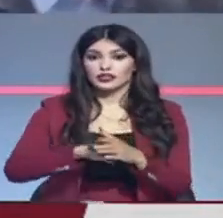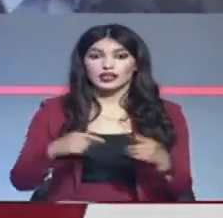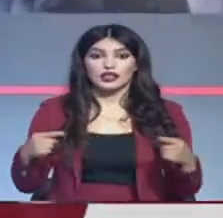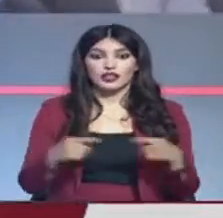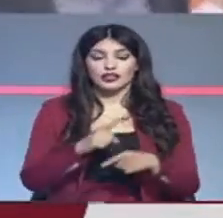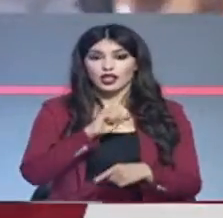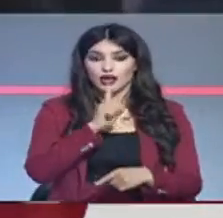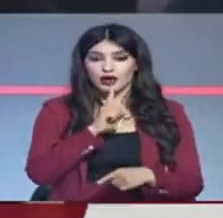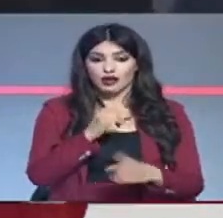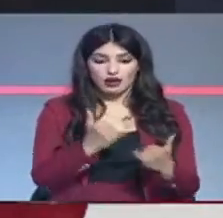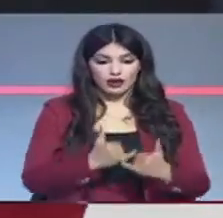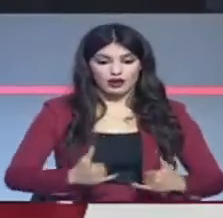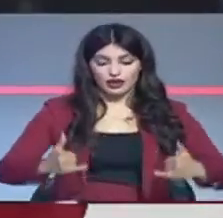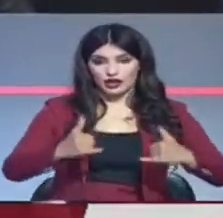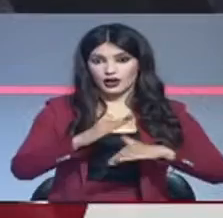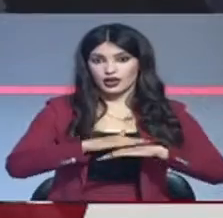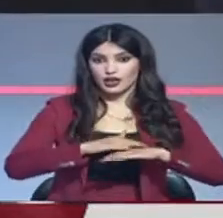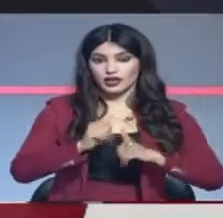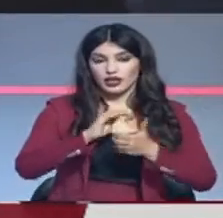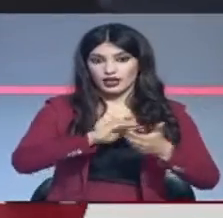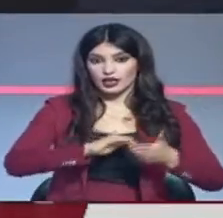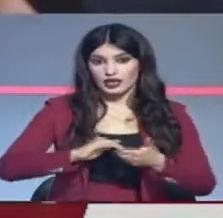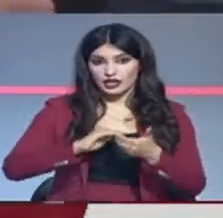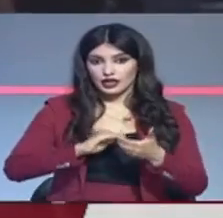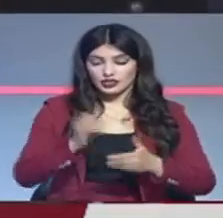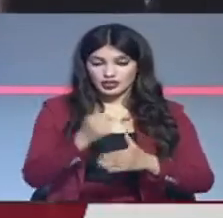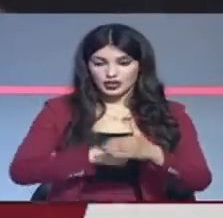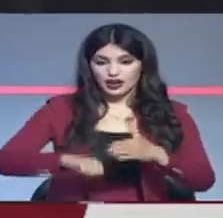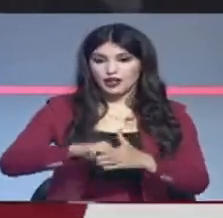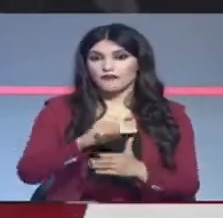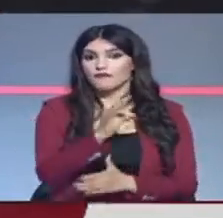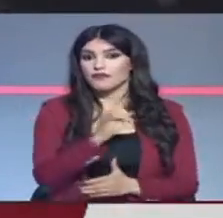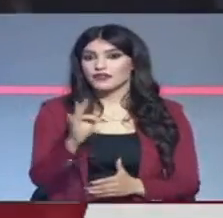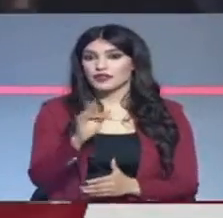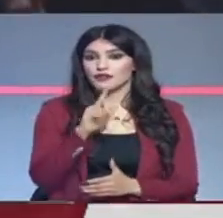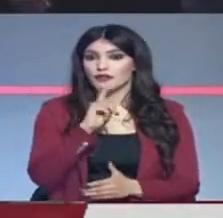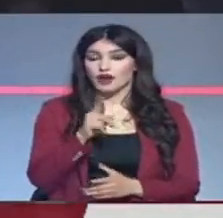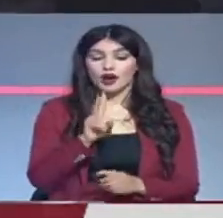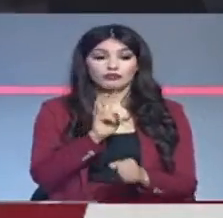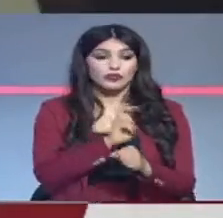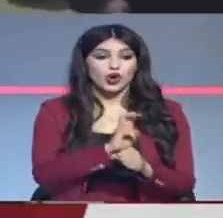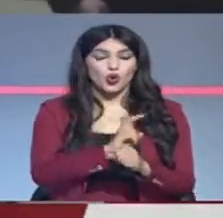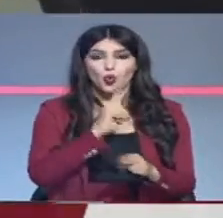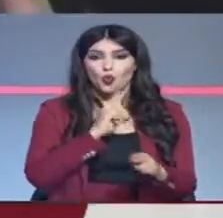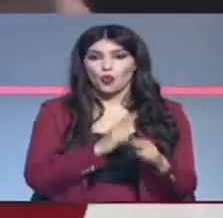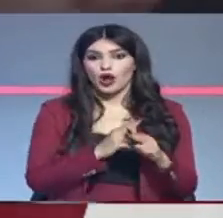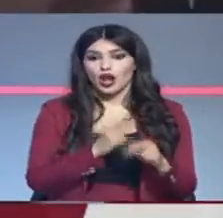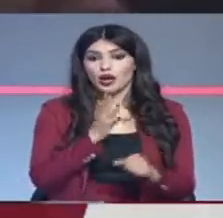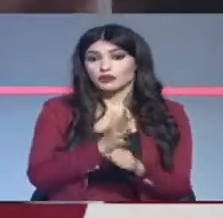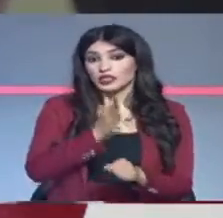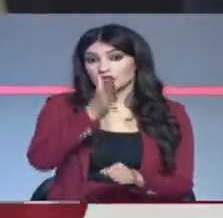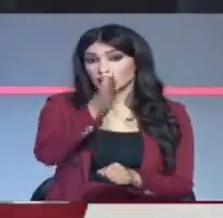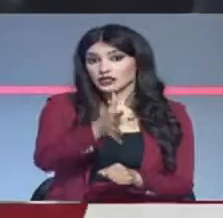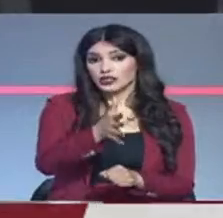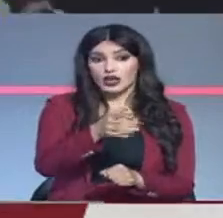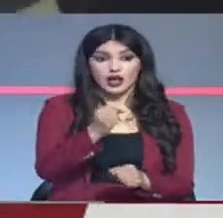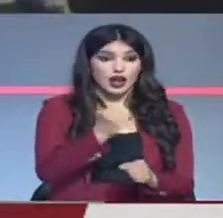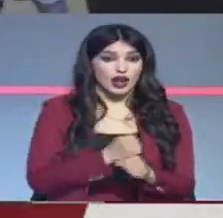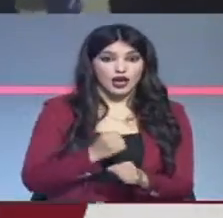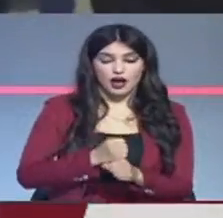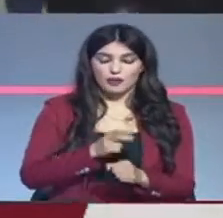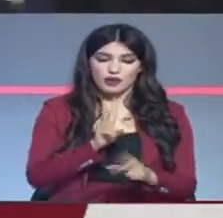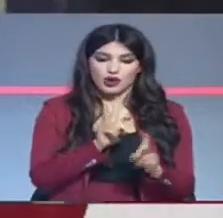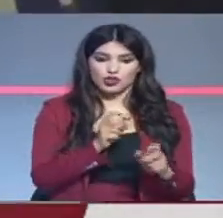قرار لجنه الاخلاقيات بالاتحاد الدولي لكره القدم الفيفا والقاضي بايقافه السنوات الخمسه المقبله عن اي نشاط